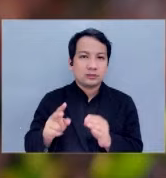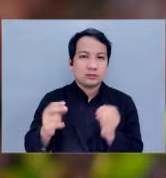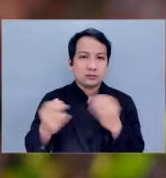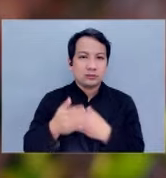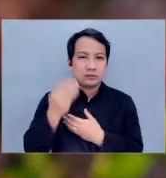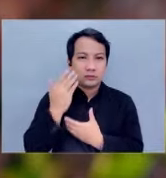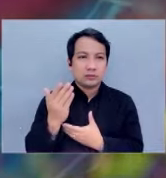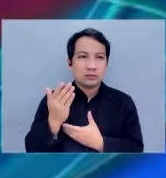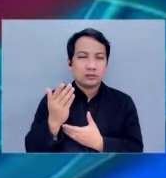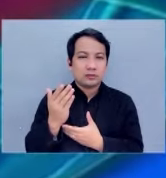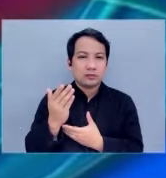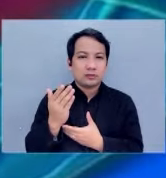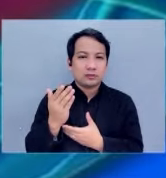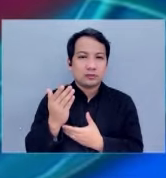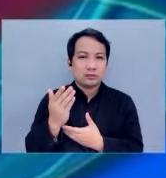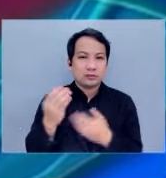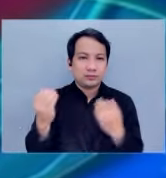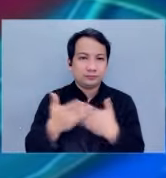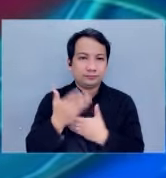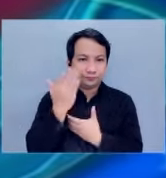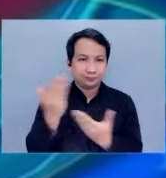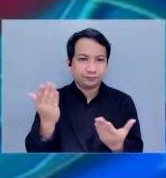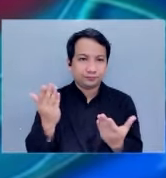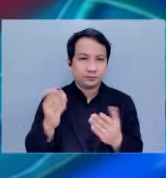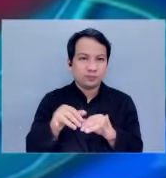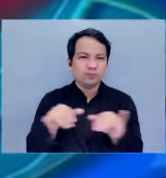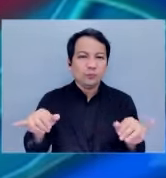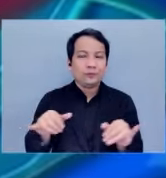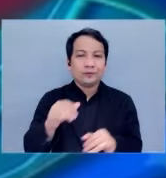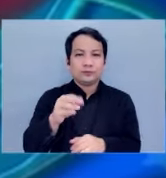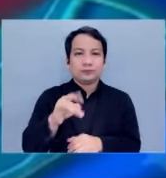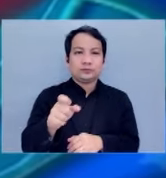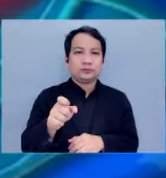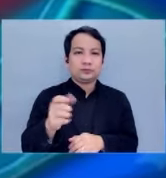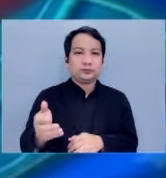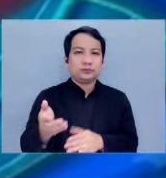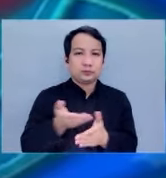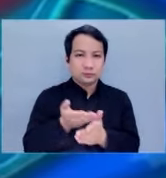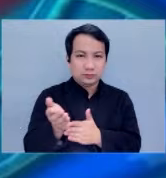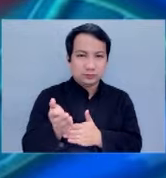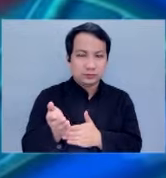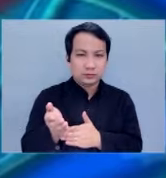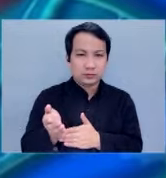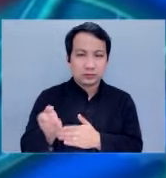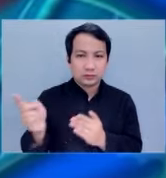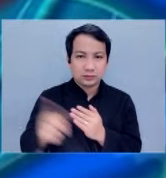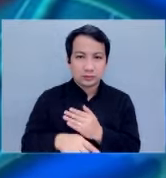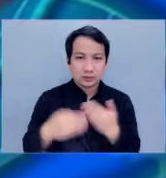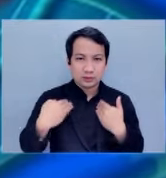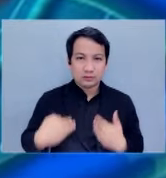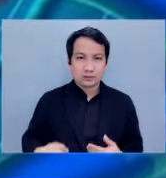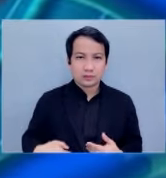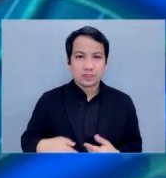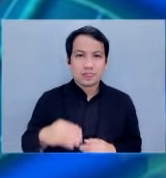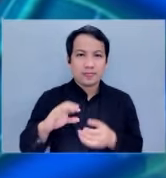body. Ang mga free radical ay mga unstable molecules na maaaring magdulot ng pinsala sa ating body cells and may contribute to the development